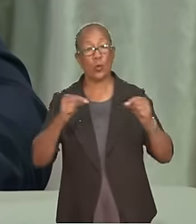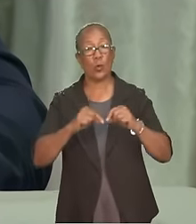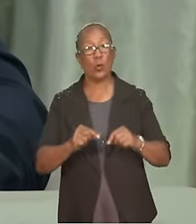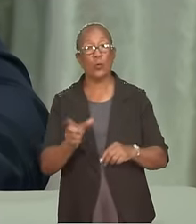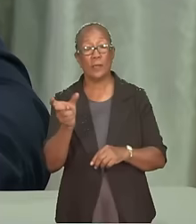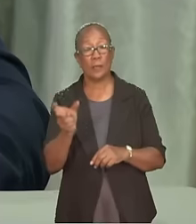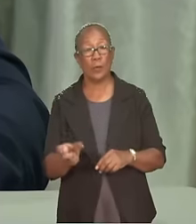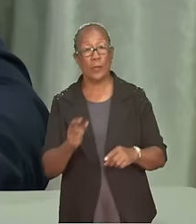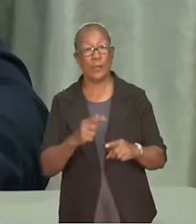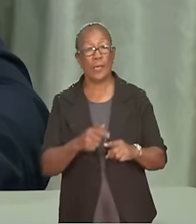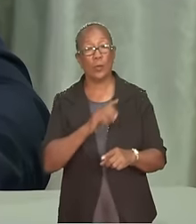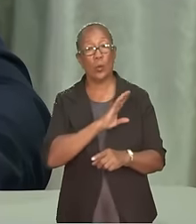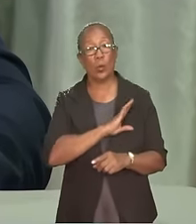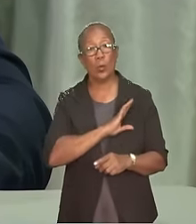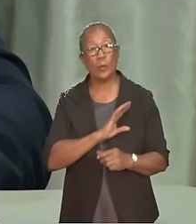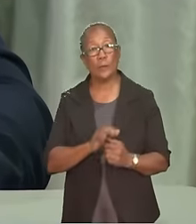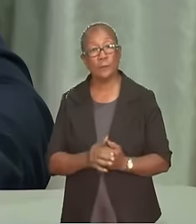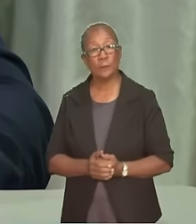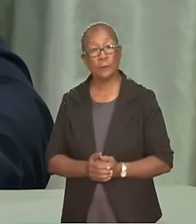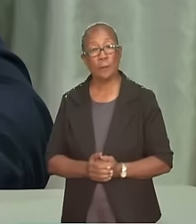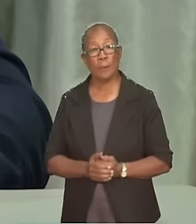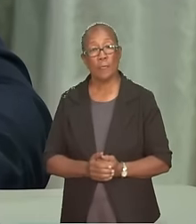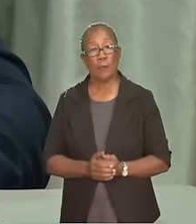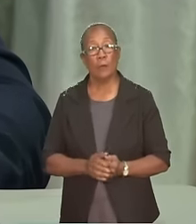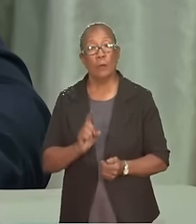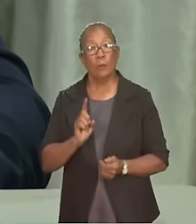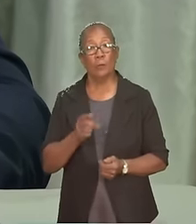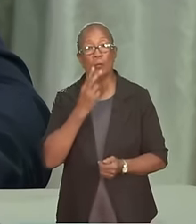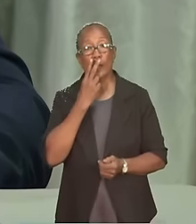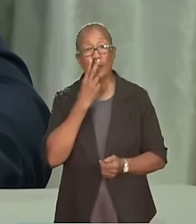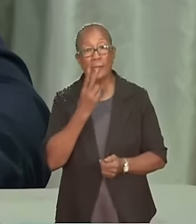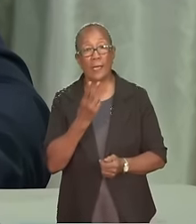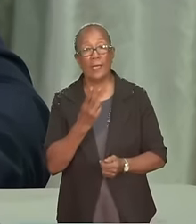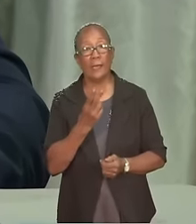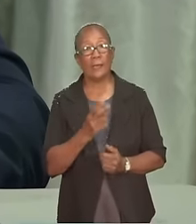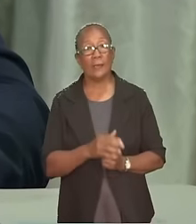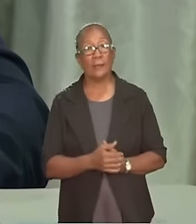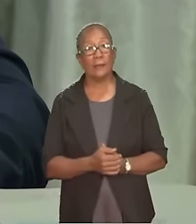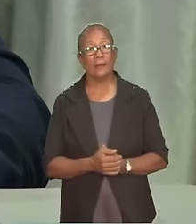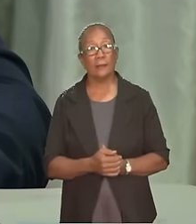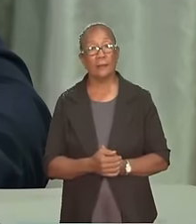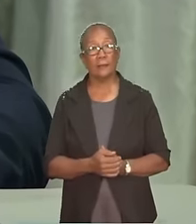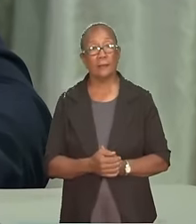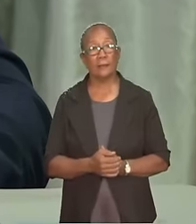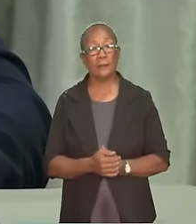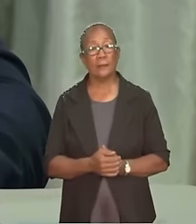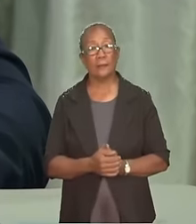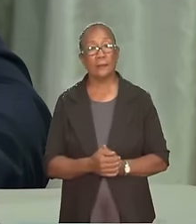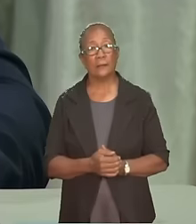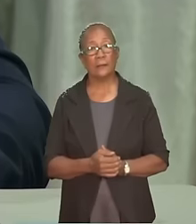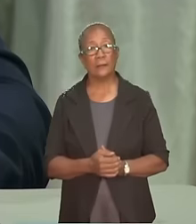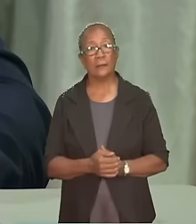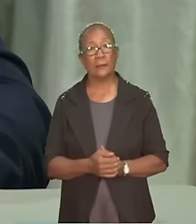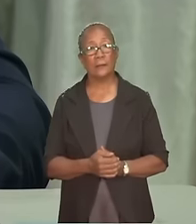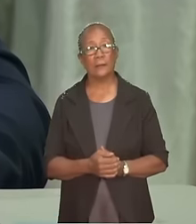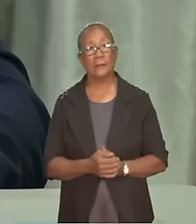En tegelijkertijd moeten we ook kijken naar de positie van de parastatale bedrijven in ons